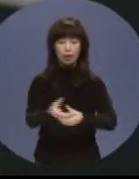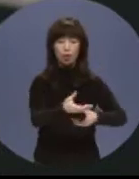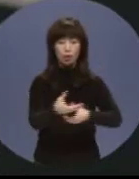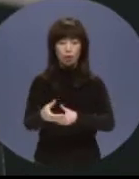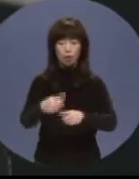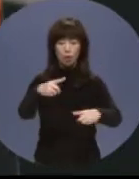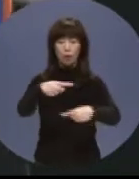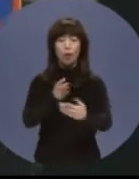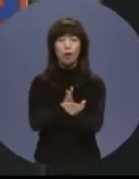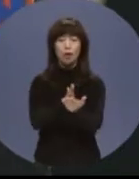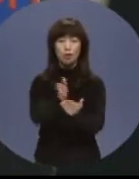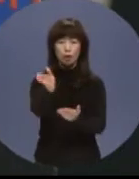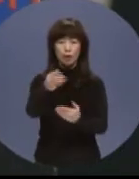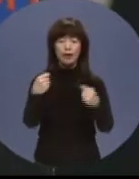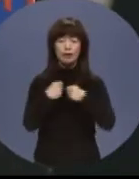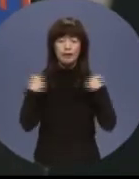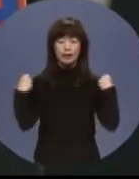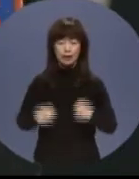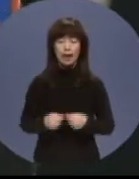われました。